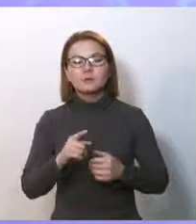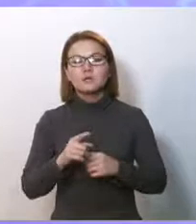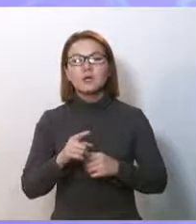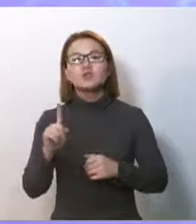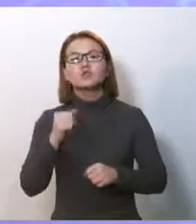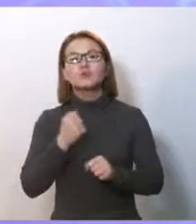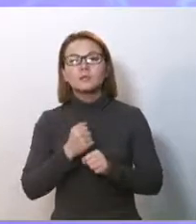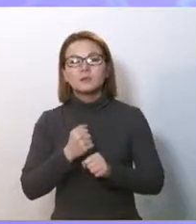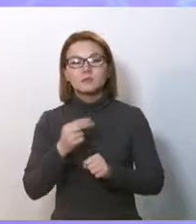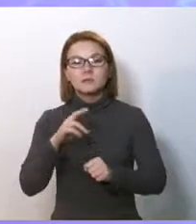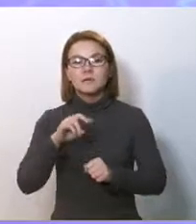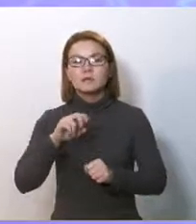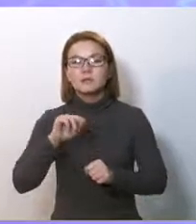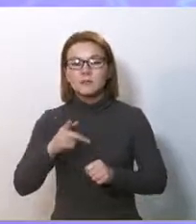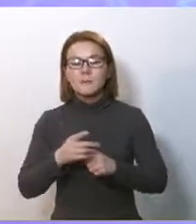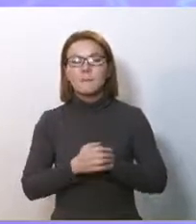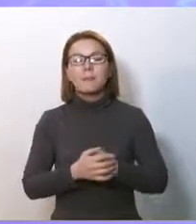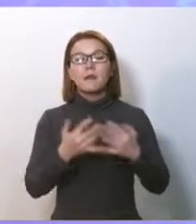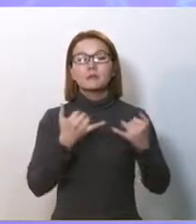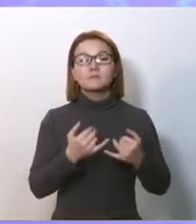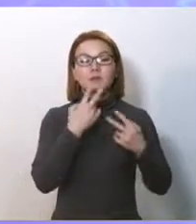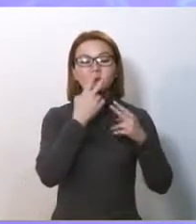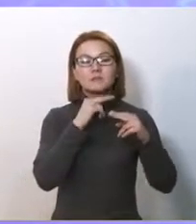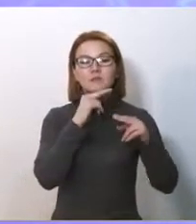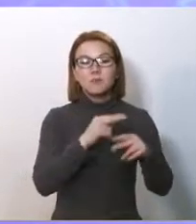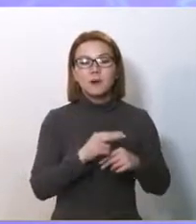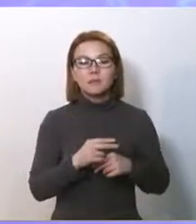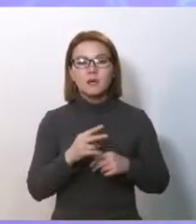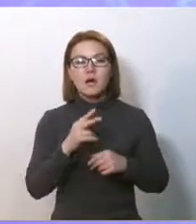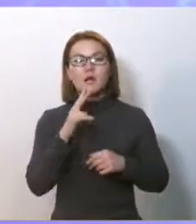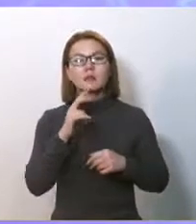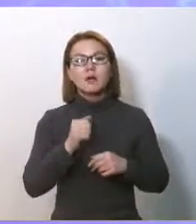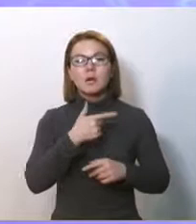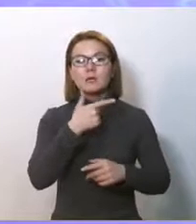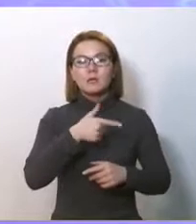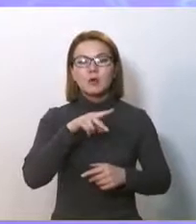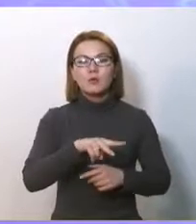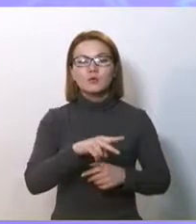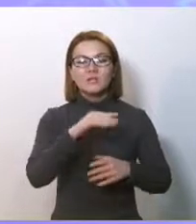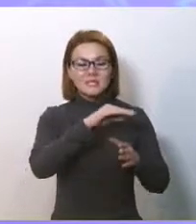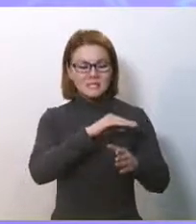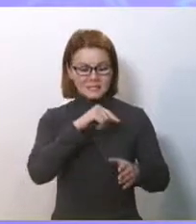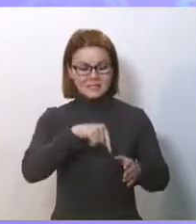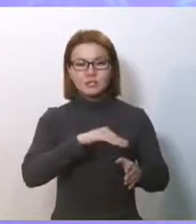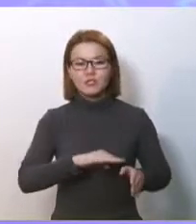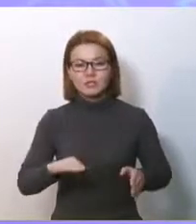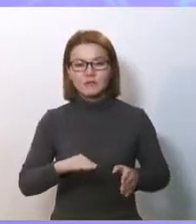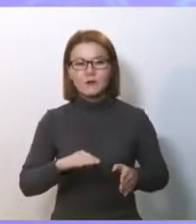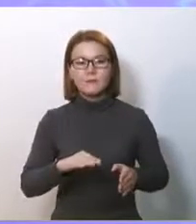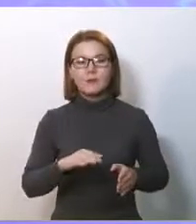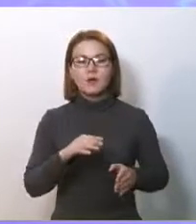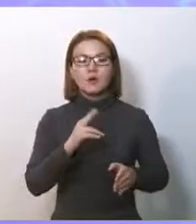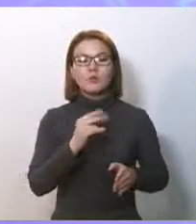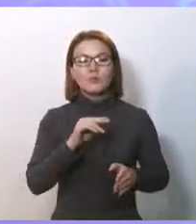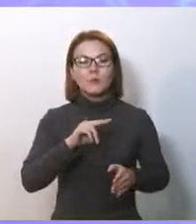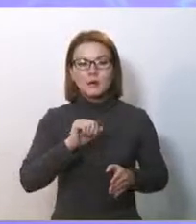«что делать?». А теперь обратите внимание на глаголы нижнего ряда